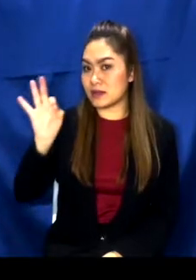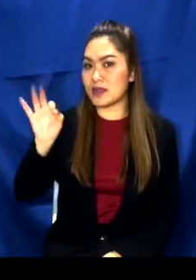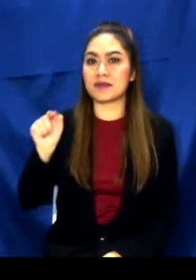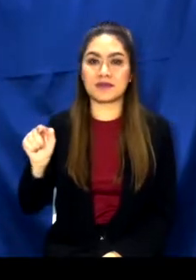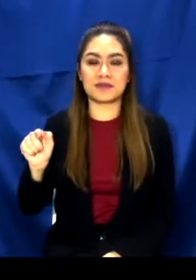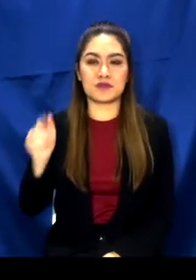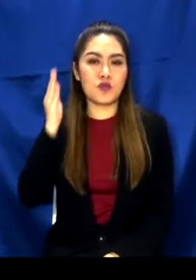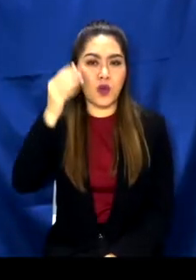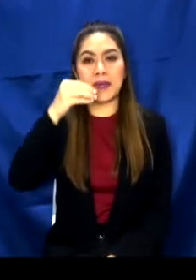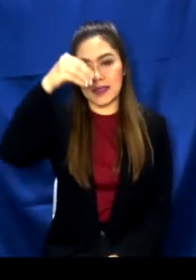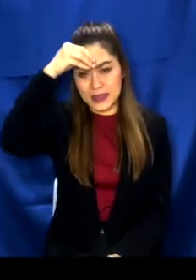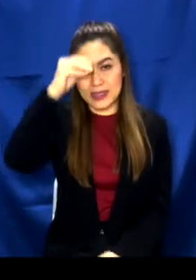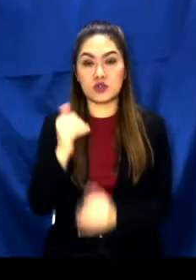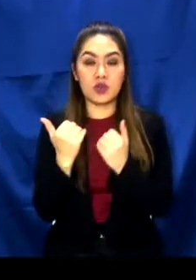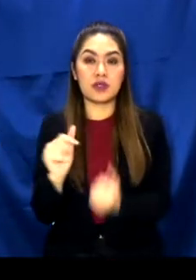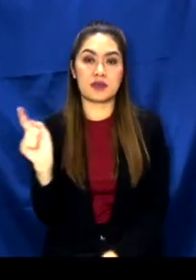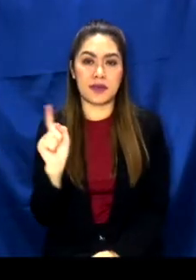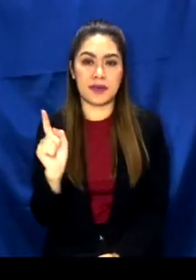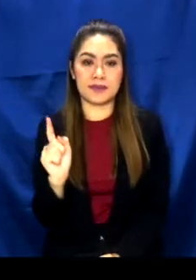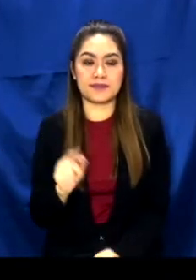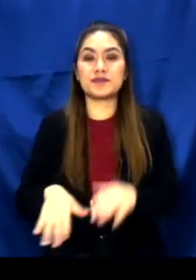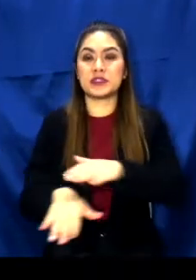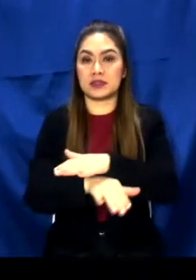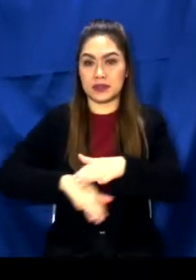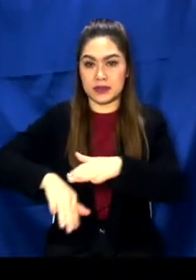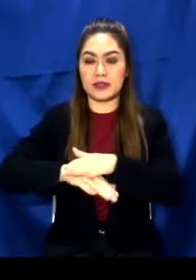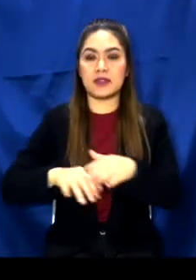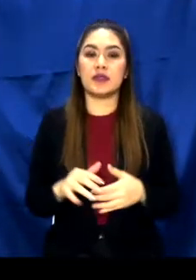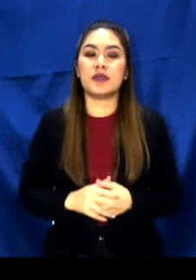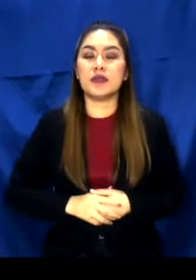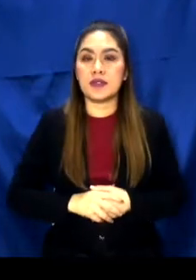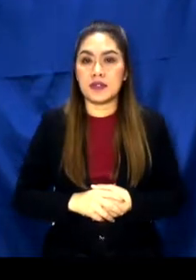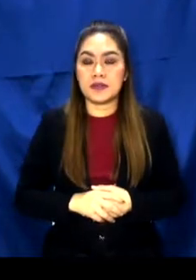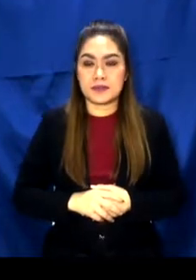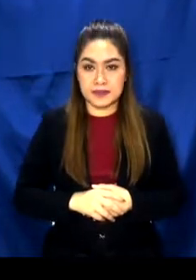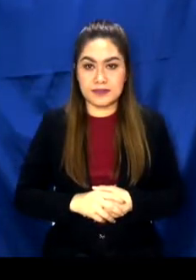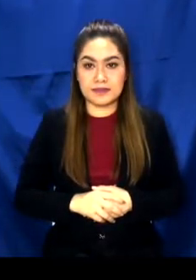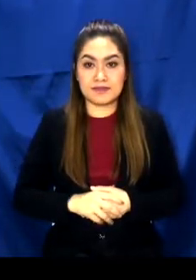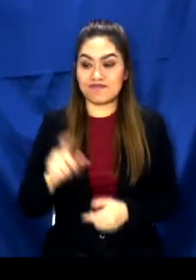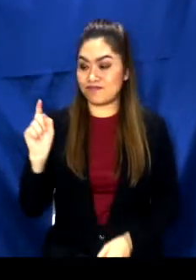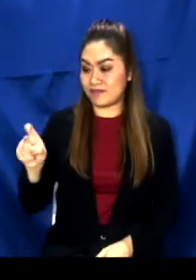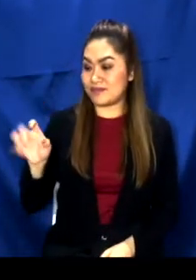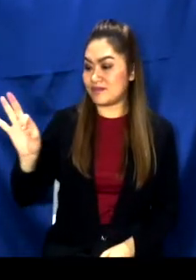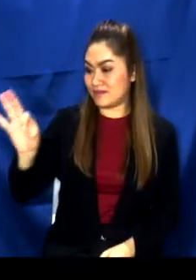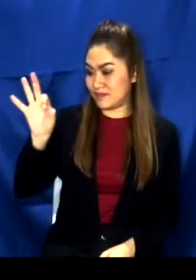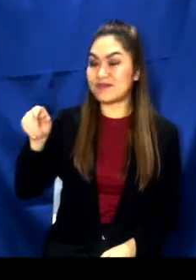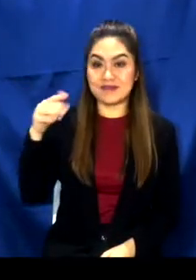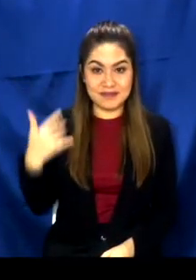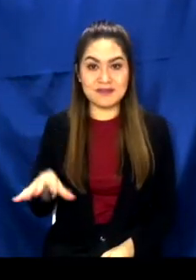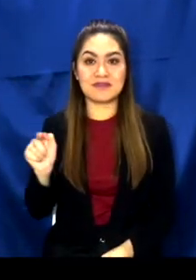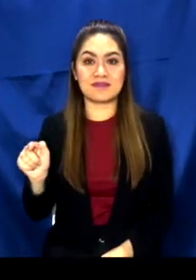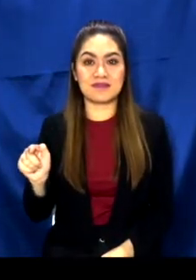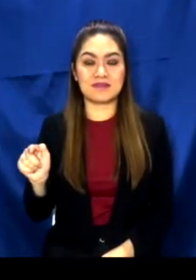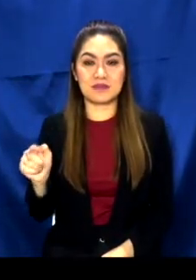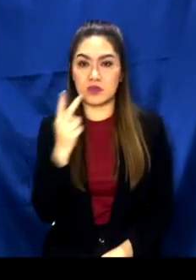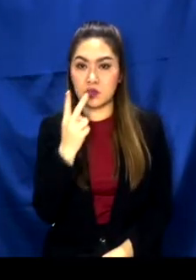เรียนต่อไปนะคะตอนนี้เราเอาแค่พื้นฐานไปก่อนนะคะพอเราคลิกที่งาน1ทีปุ๊บให้เราไป